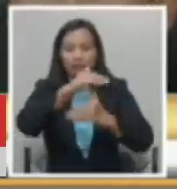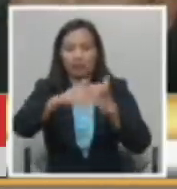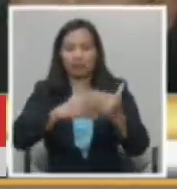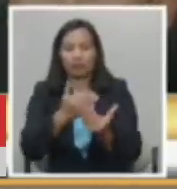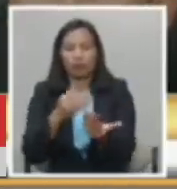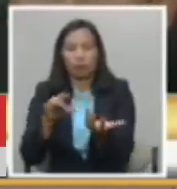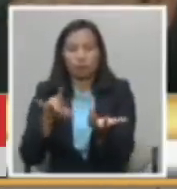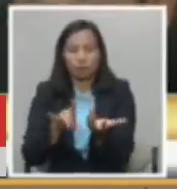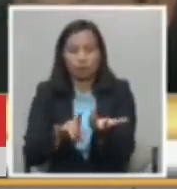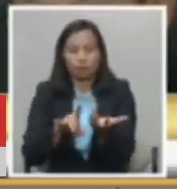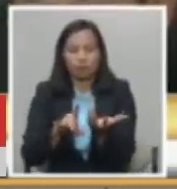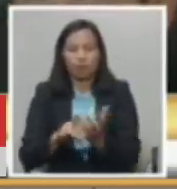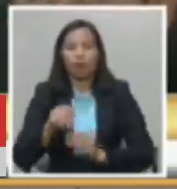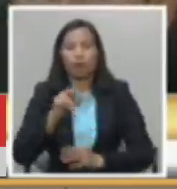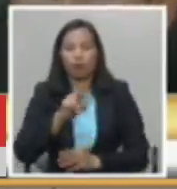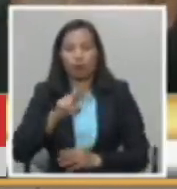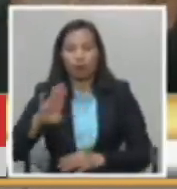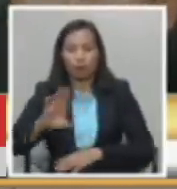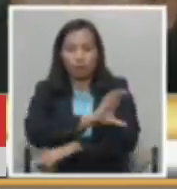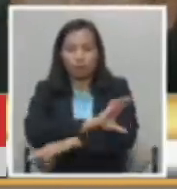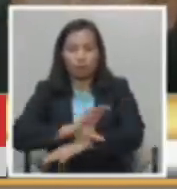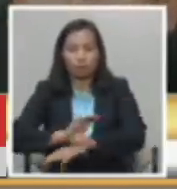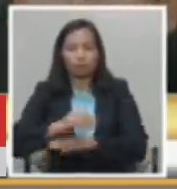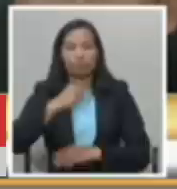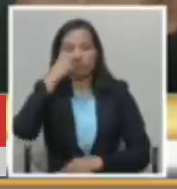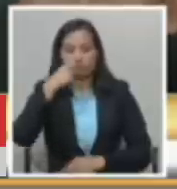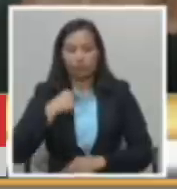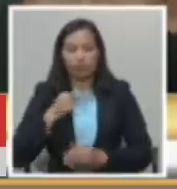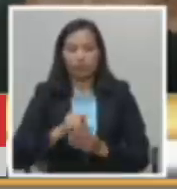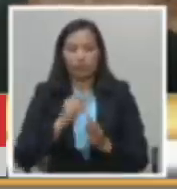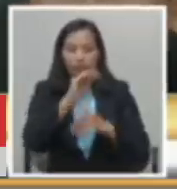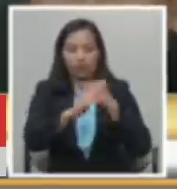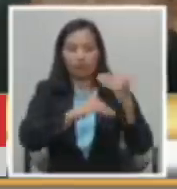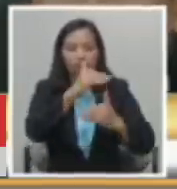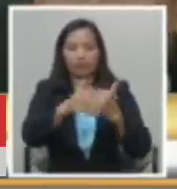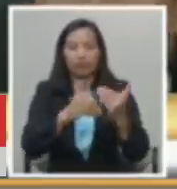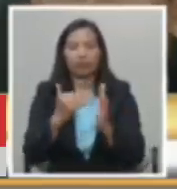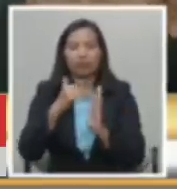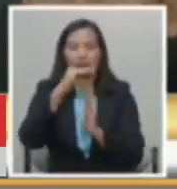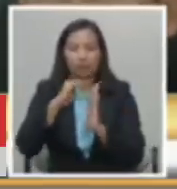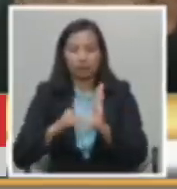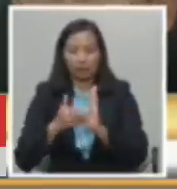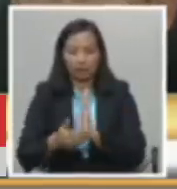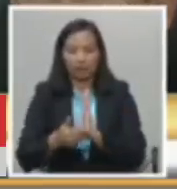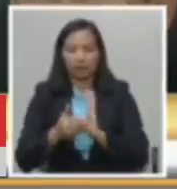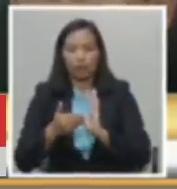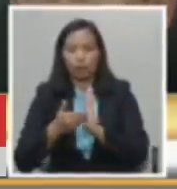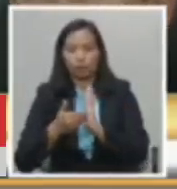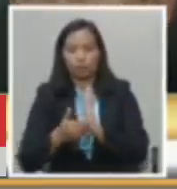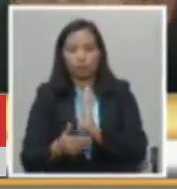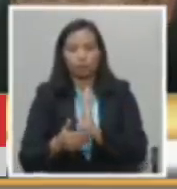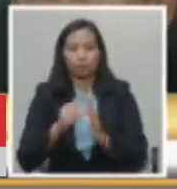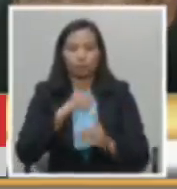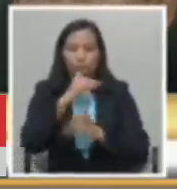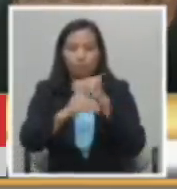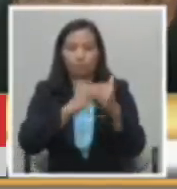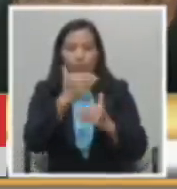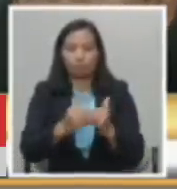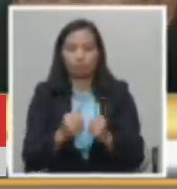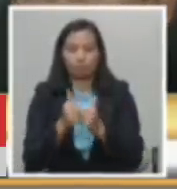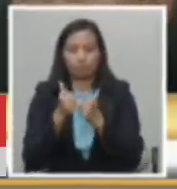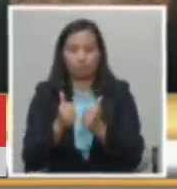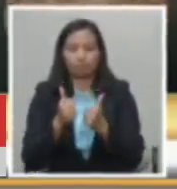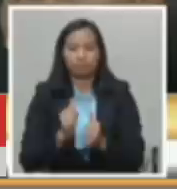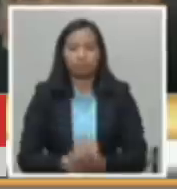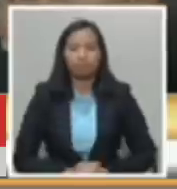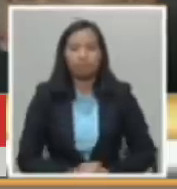าพระบบรางของประเทศแล้วก็เป็นการพัฒนาภูมิภาคที่เราเรียกว่า Upper East